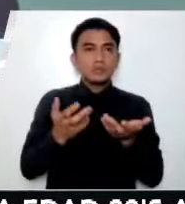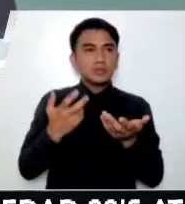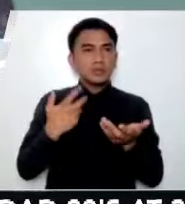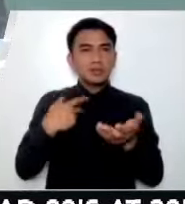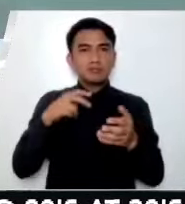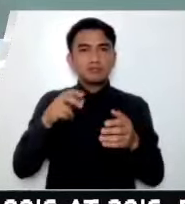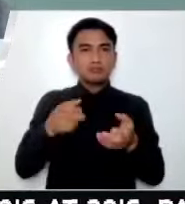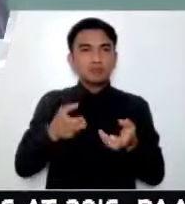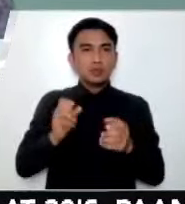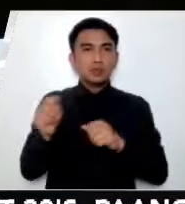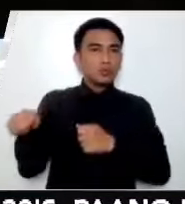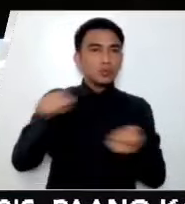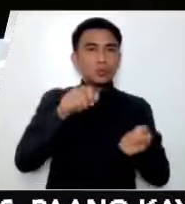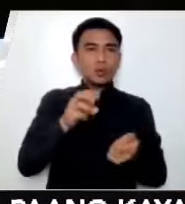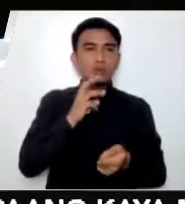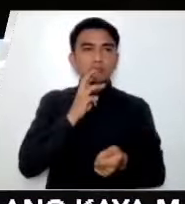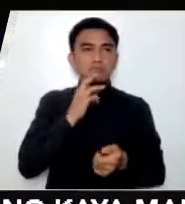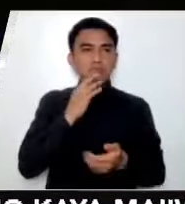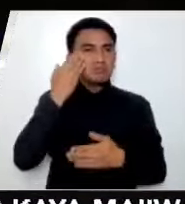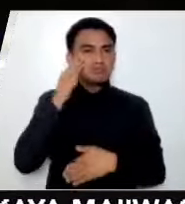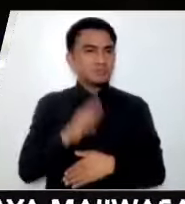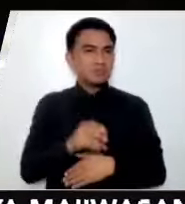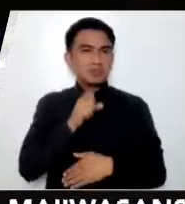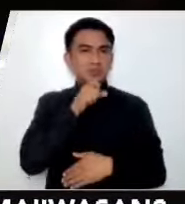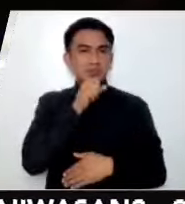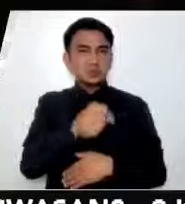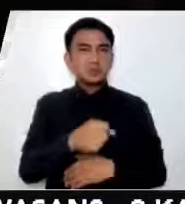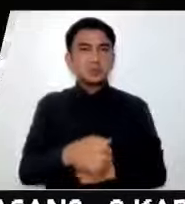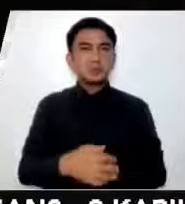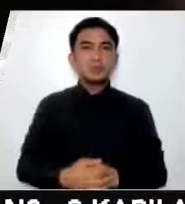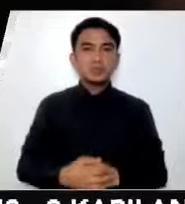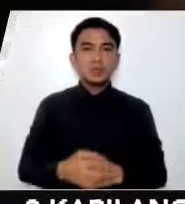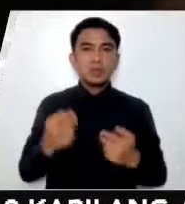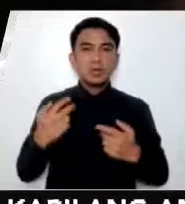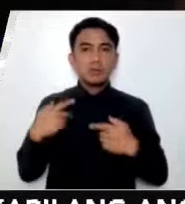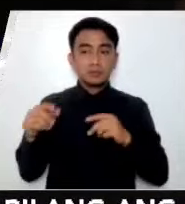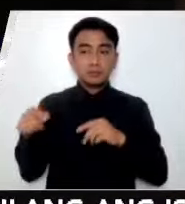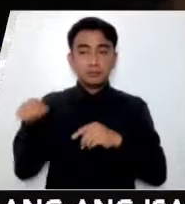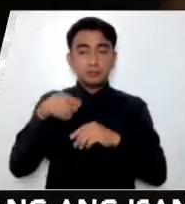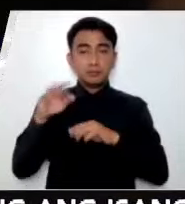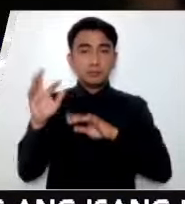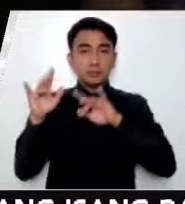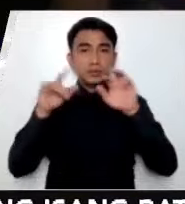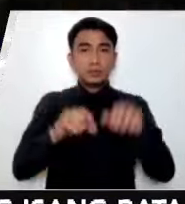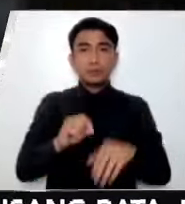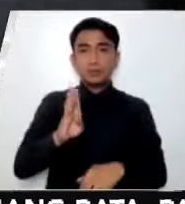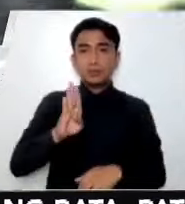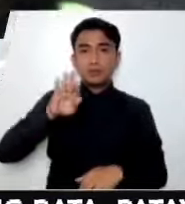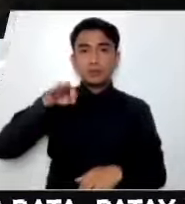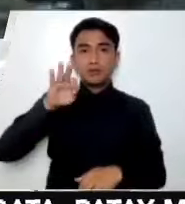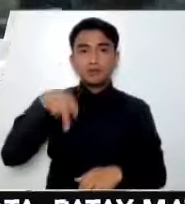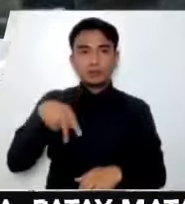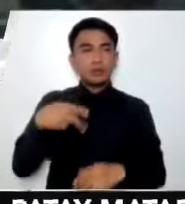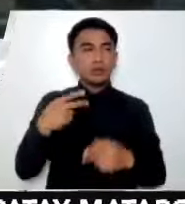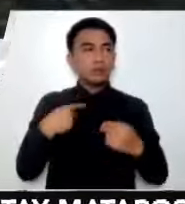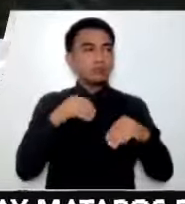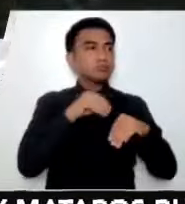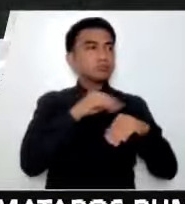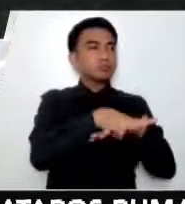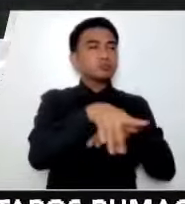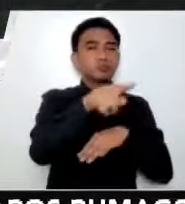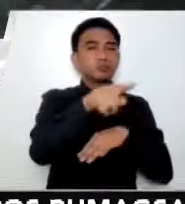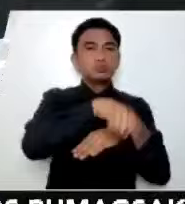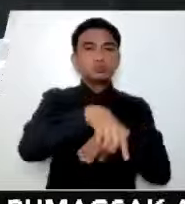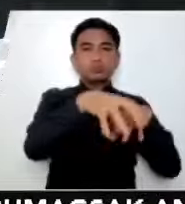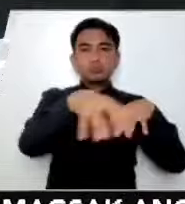What ko rin maure pagdating dito ng tropa malaki na daw yung sunog nadamay yung mga kasunod na bahay ilang alagang pusa ang na-trap sa